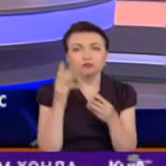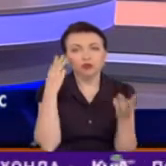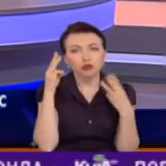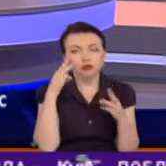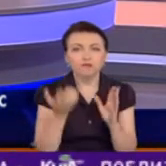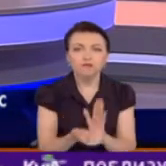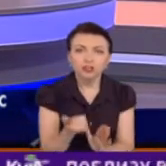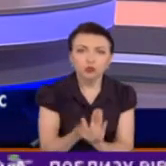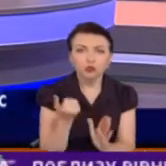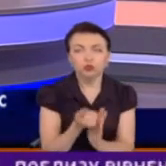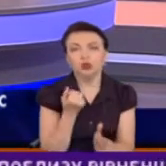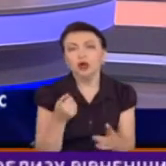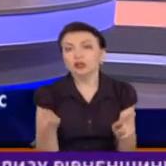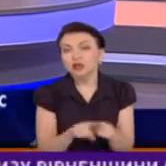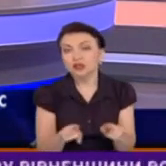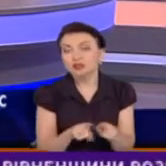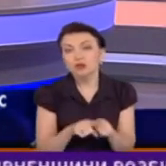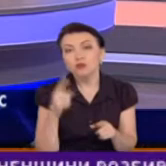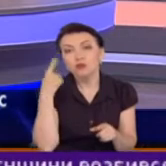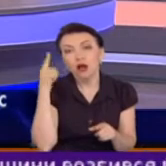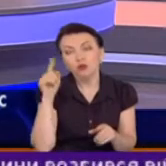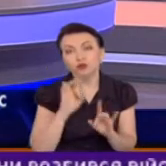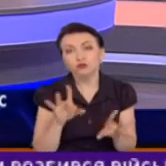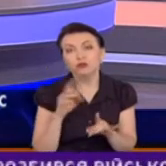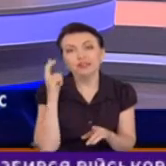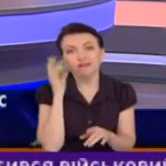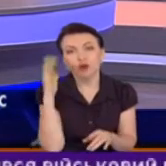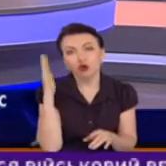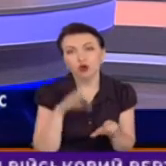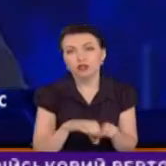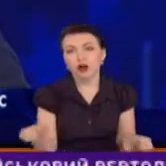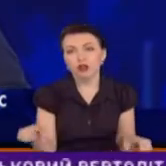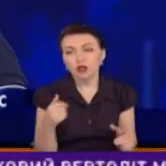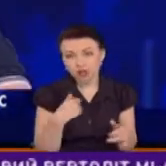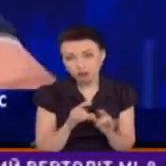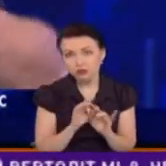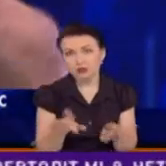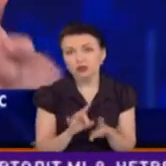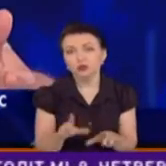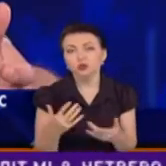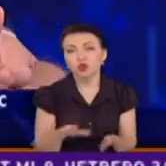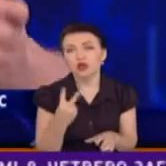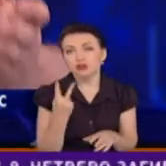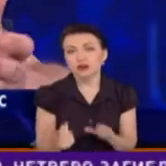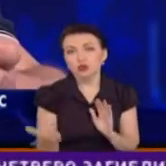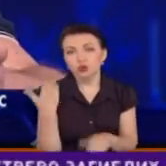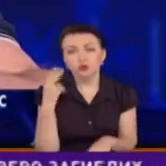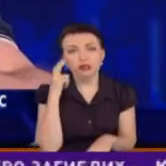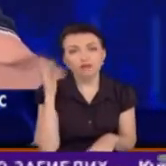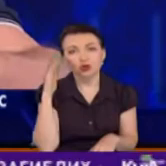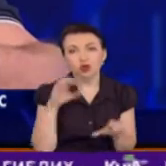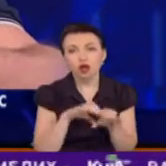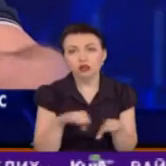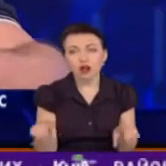видобутку, по іншому. Таке саме байку розповість Київський водоканал. Я вам вже сказав, от розумієте, який два дні тому Київський